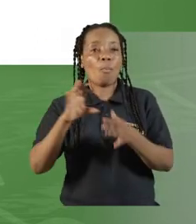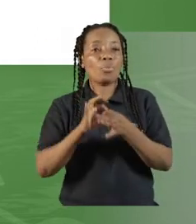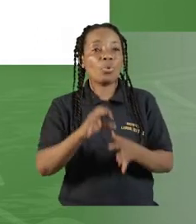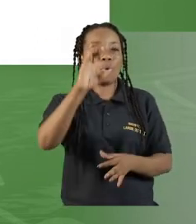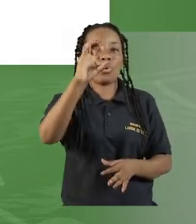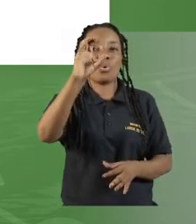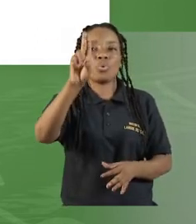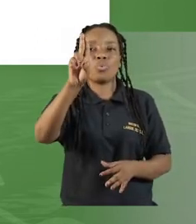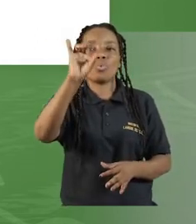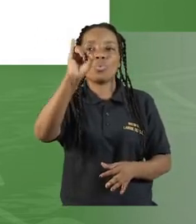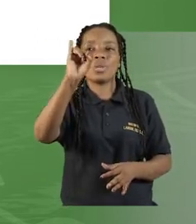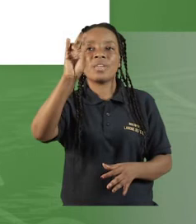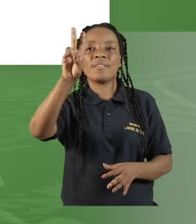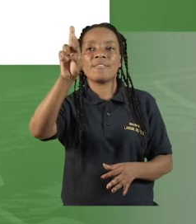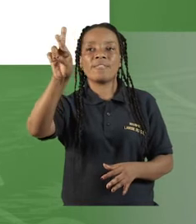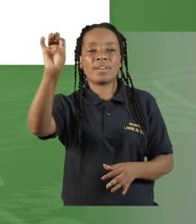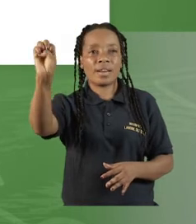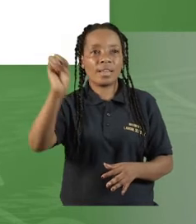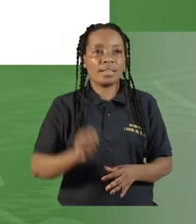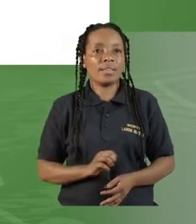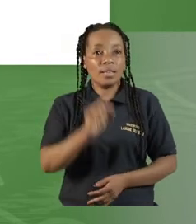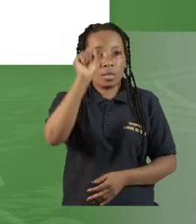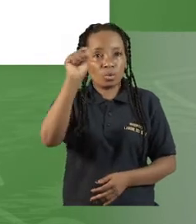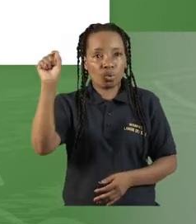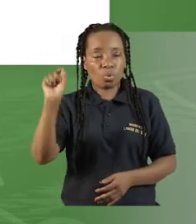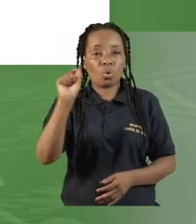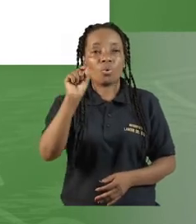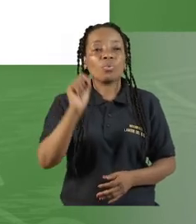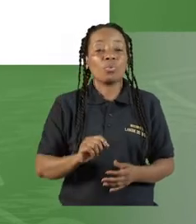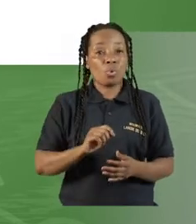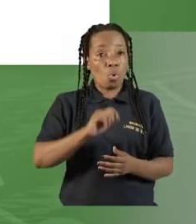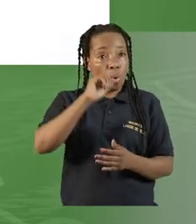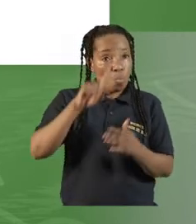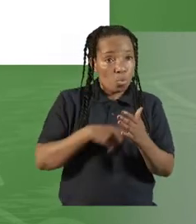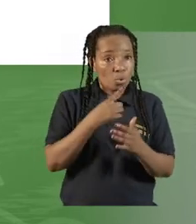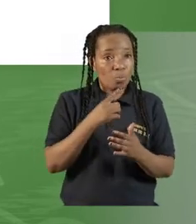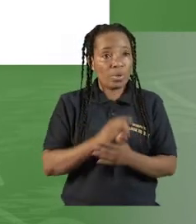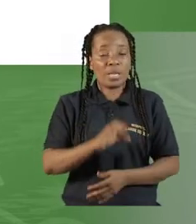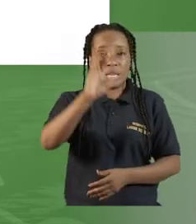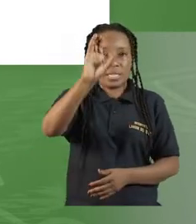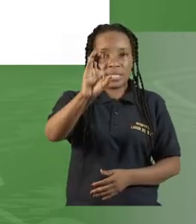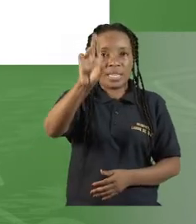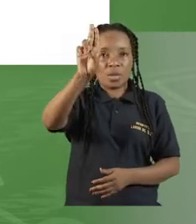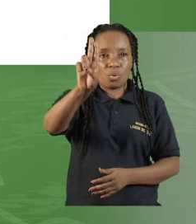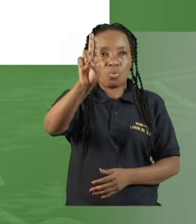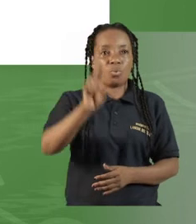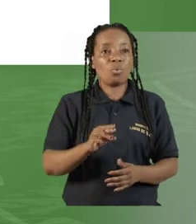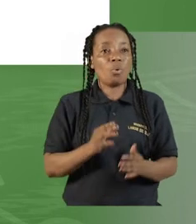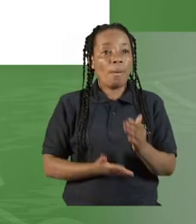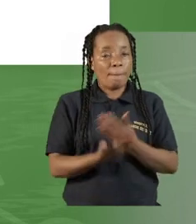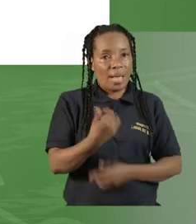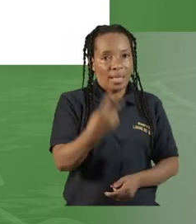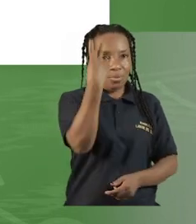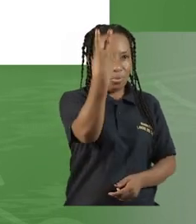Multiplions donc la formule Cu par le coefficient 2